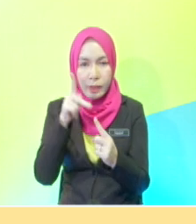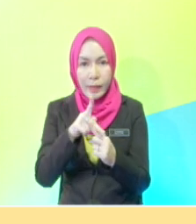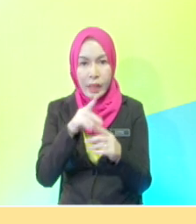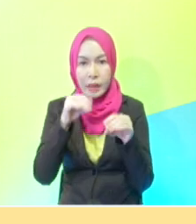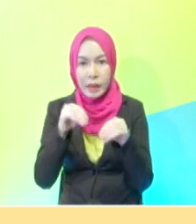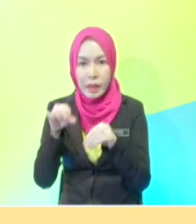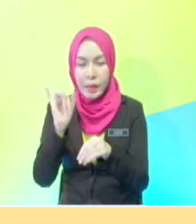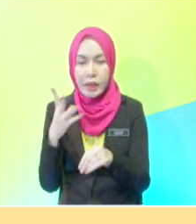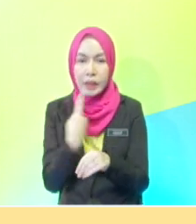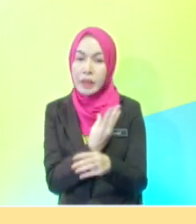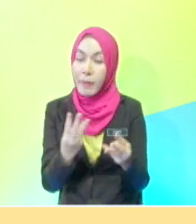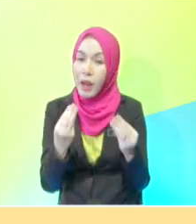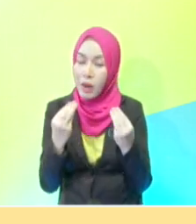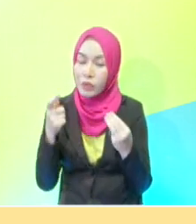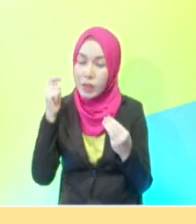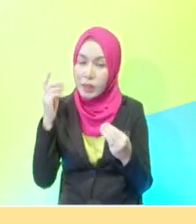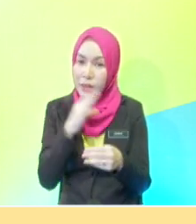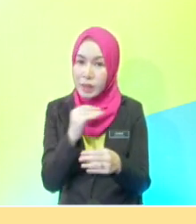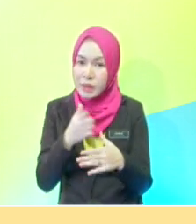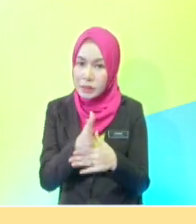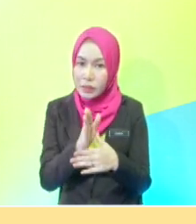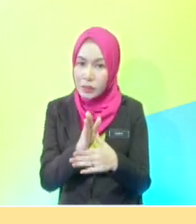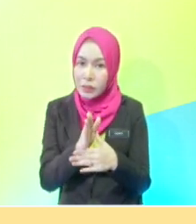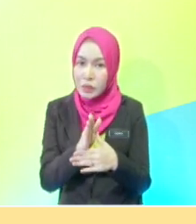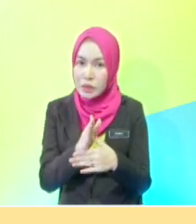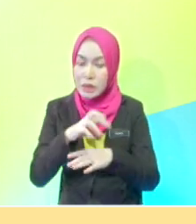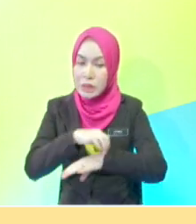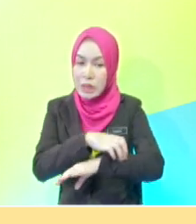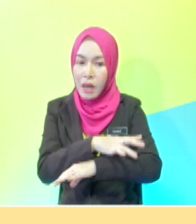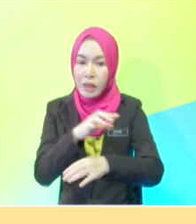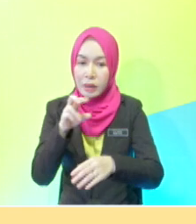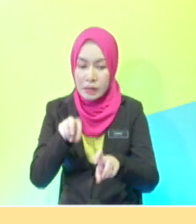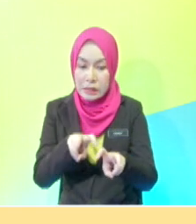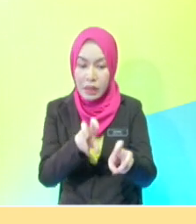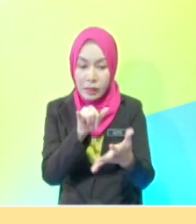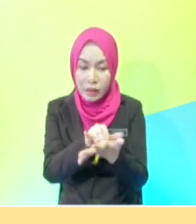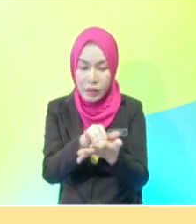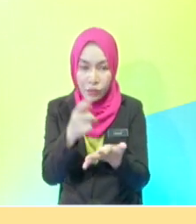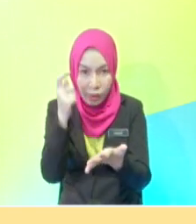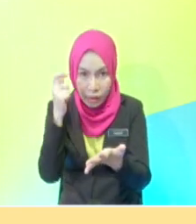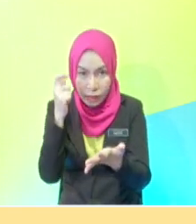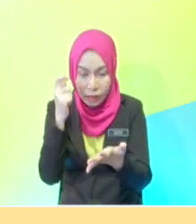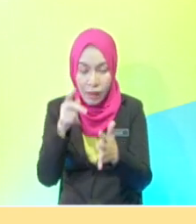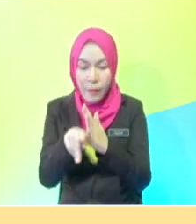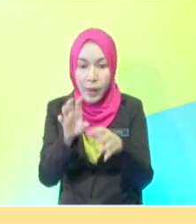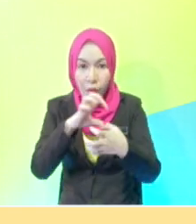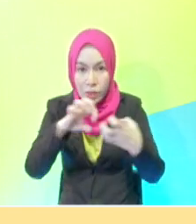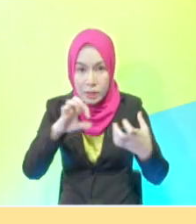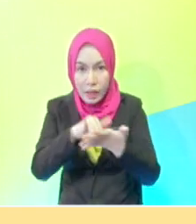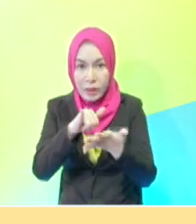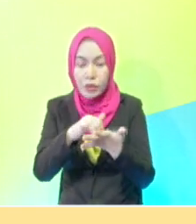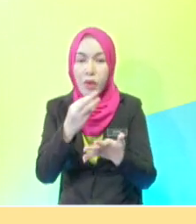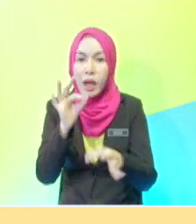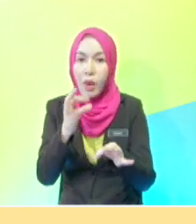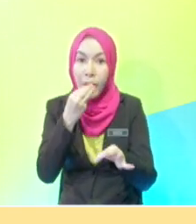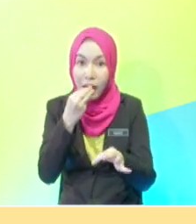yang kita tadi seterusnya serangga tadi itu bila serangga perusak datang dia makan dia